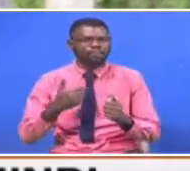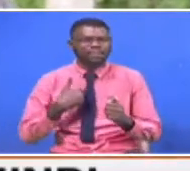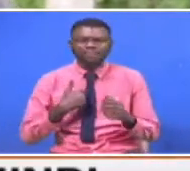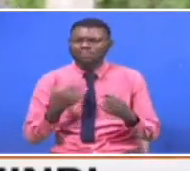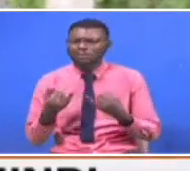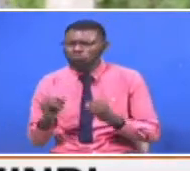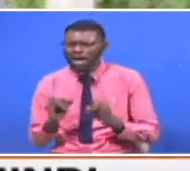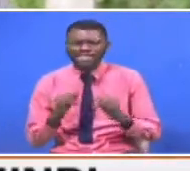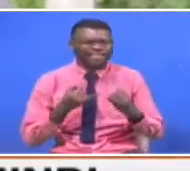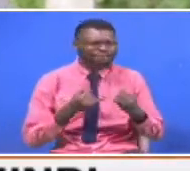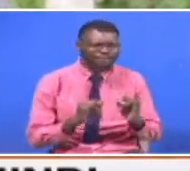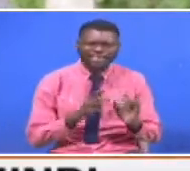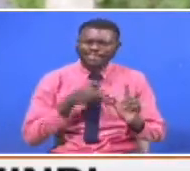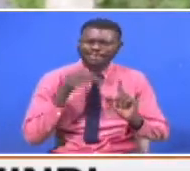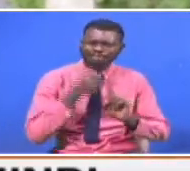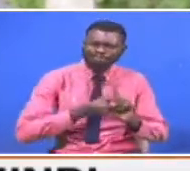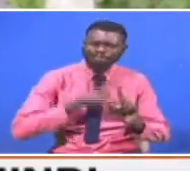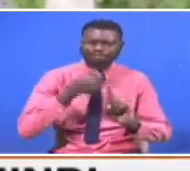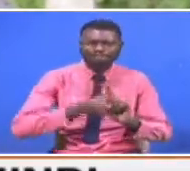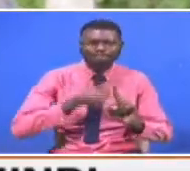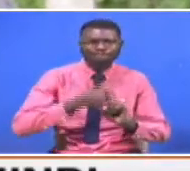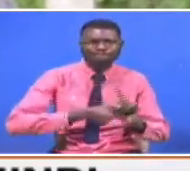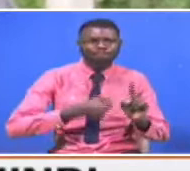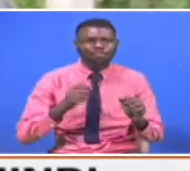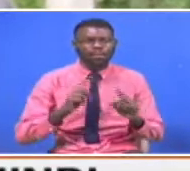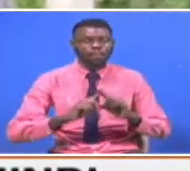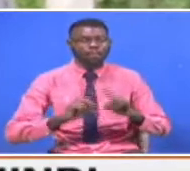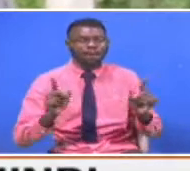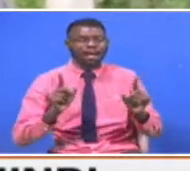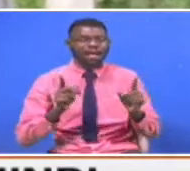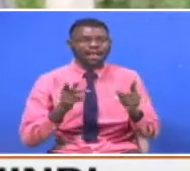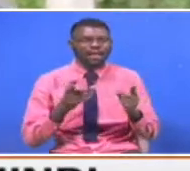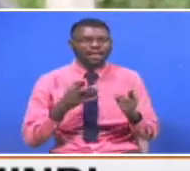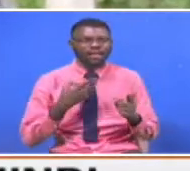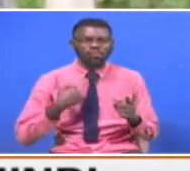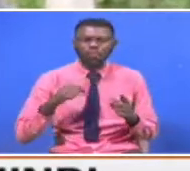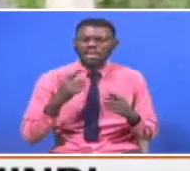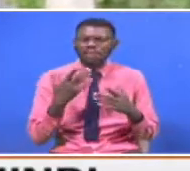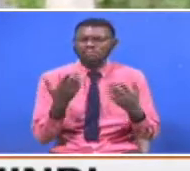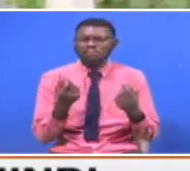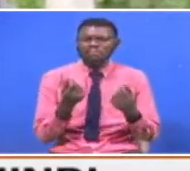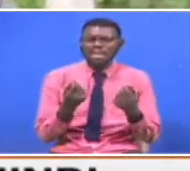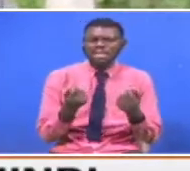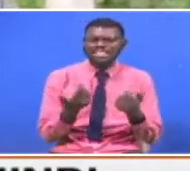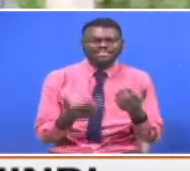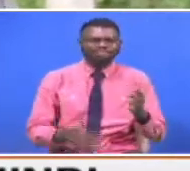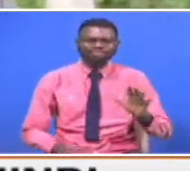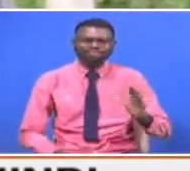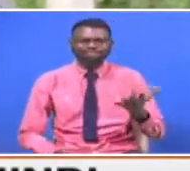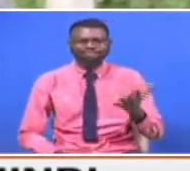Nilijaribu kung'ang'ana na ni ile hali, sisi bado wachanga, hatuna pesa.